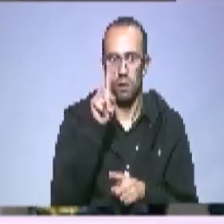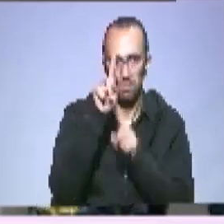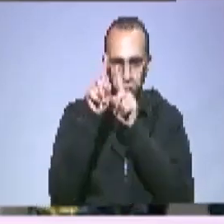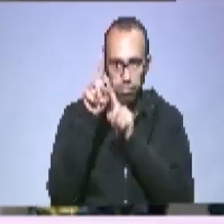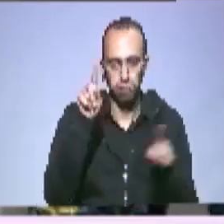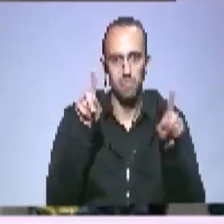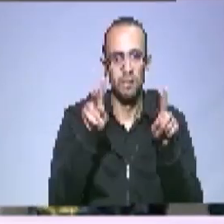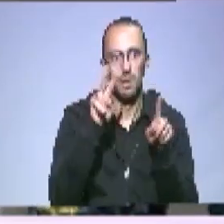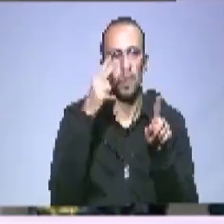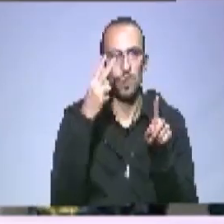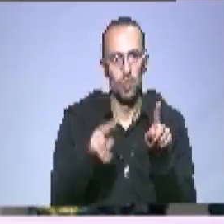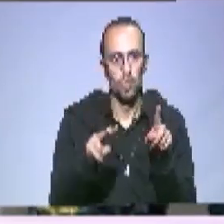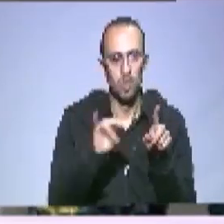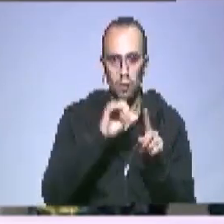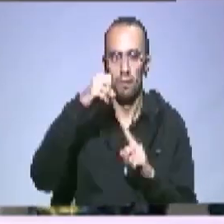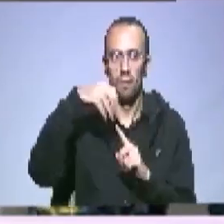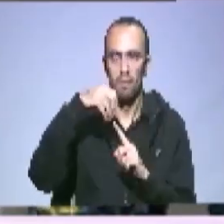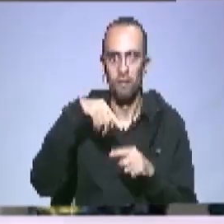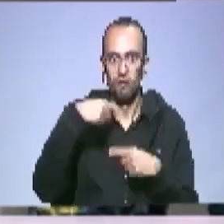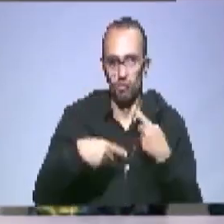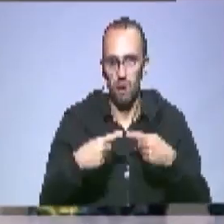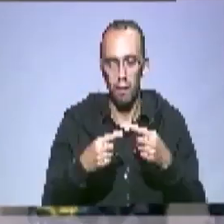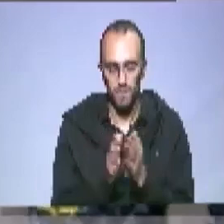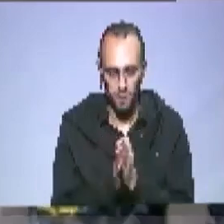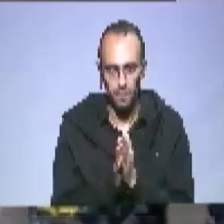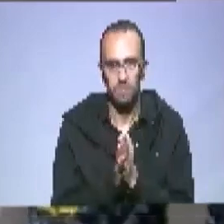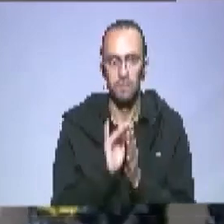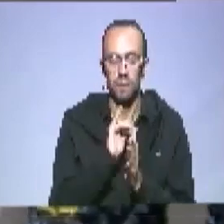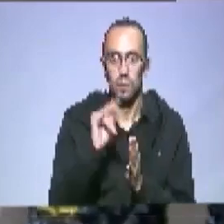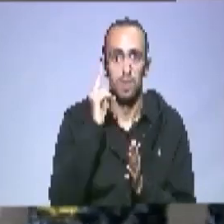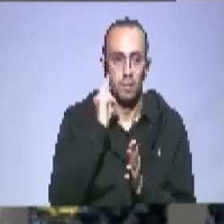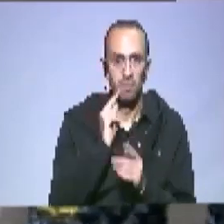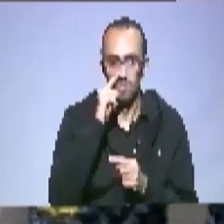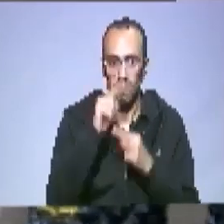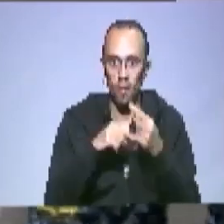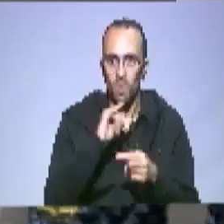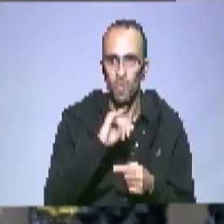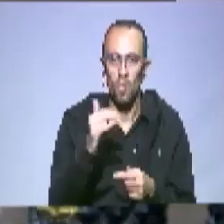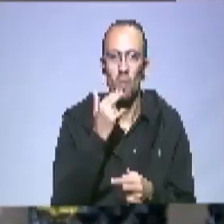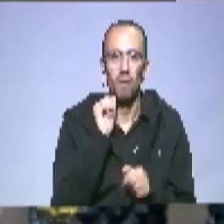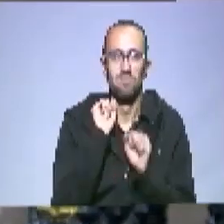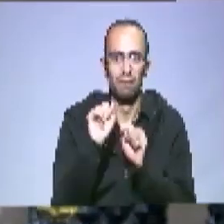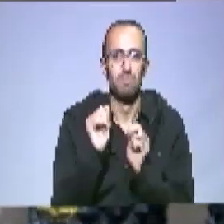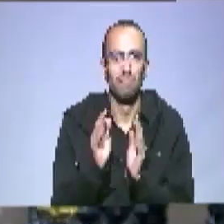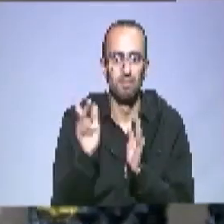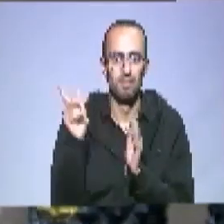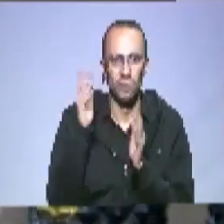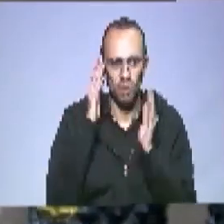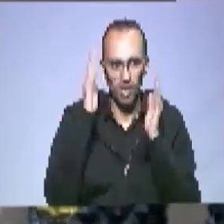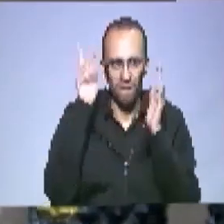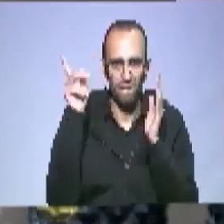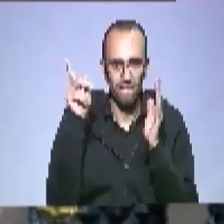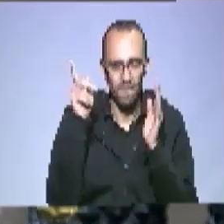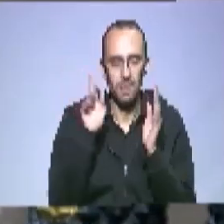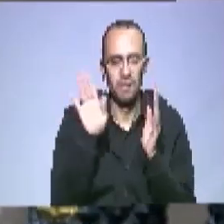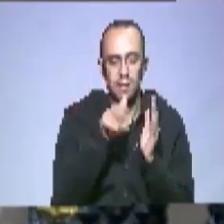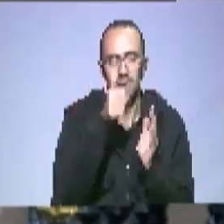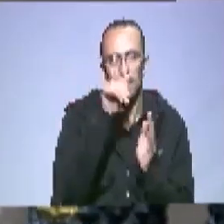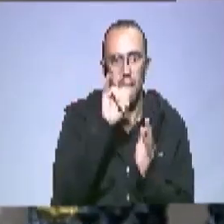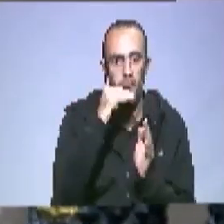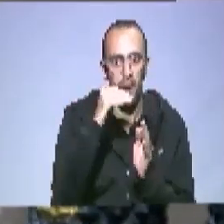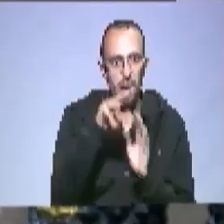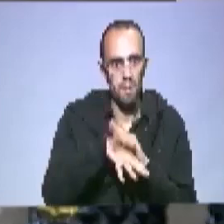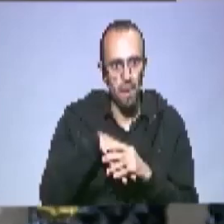للساعة 2:30 على الهواء مباشرة. يوم السبت زي ما حضراتكم متعودين بيكون خاص بالشيف سامح صبحي، بيعمل لحضراتكم